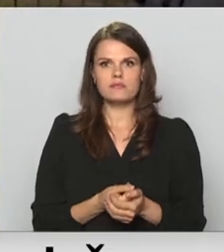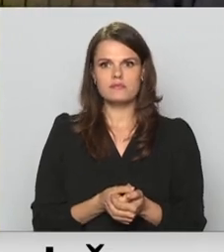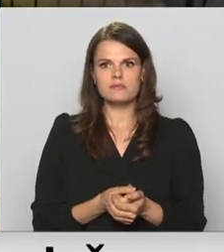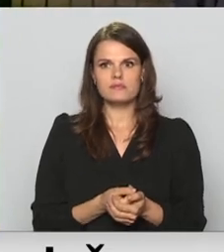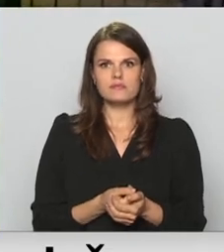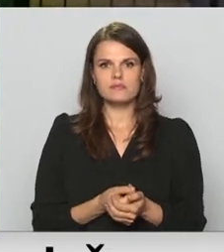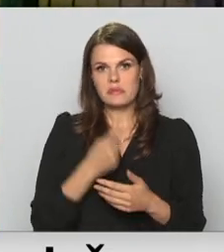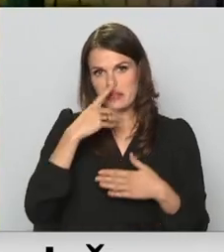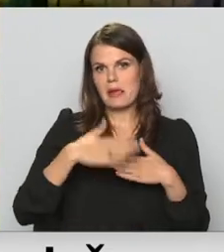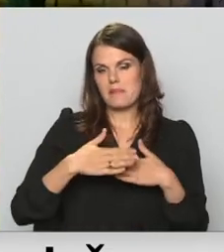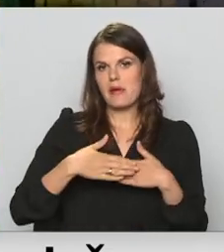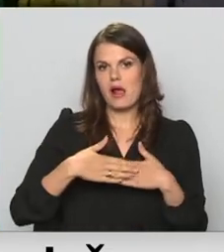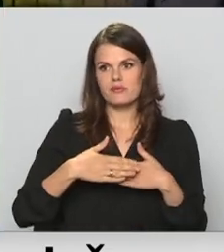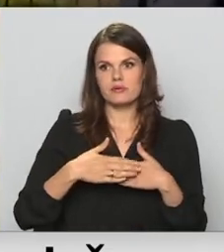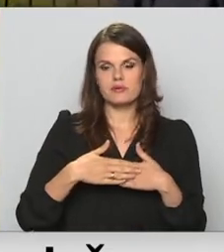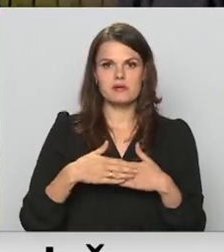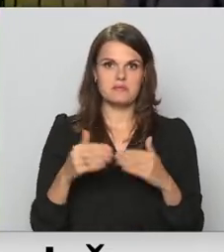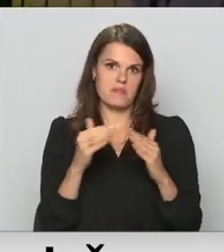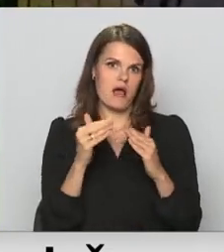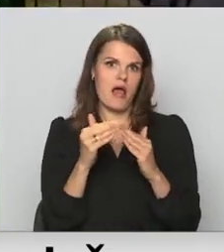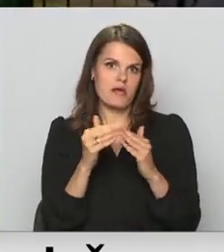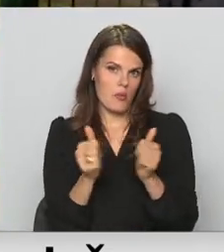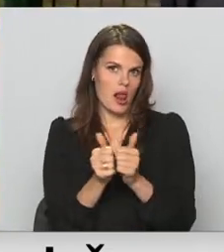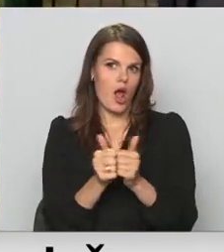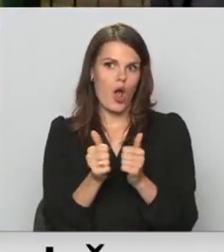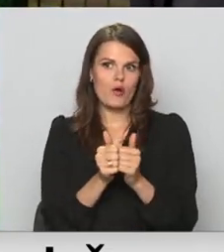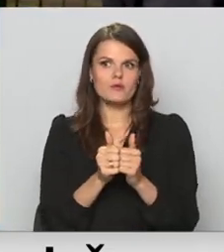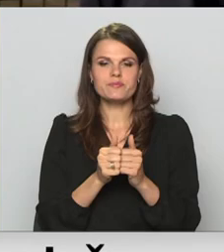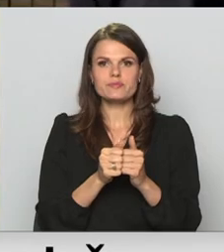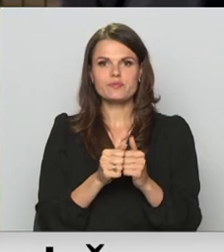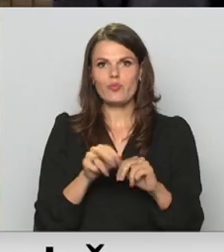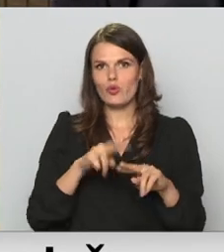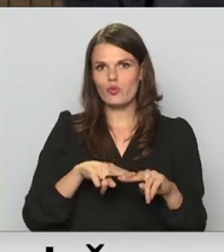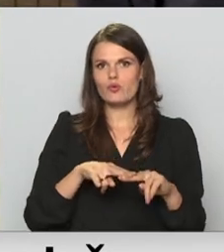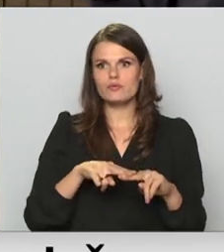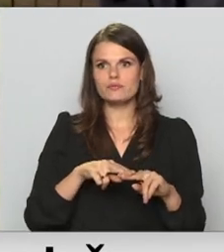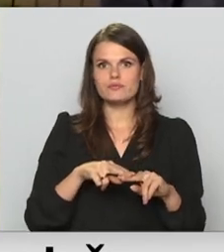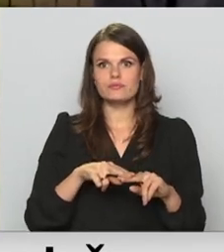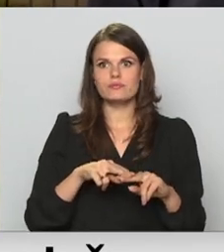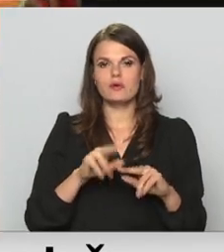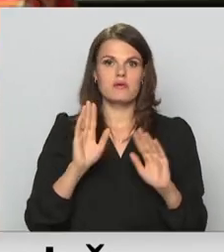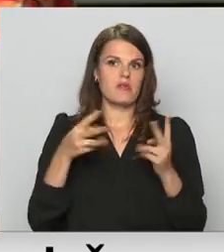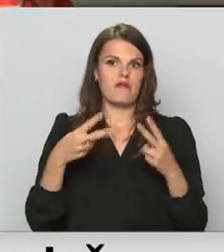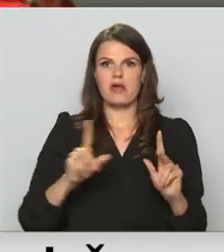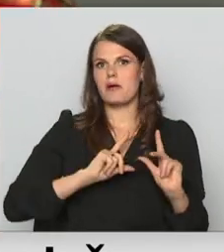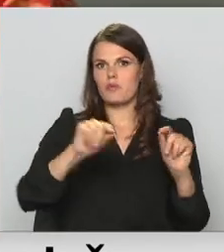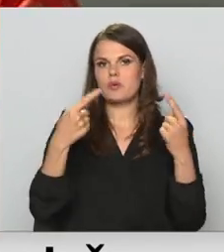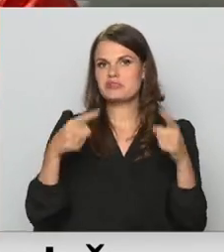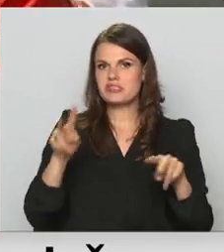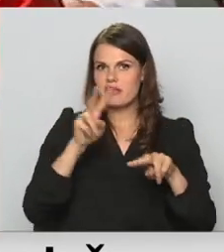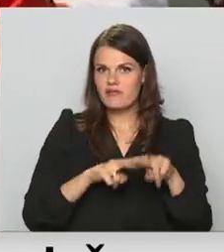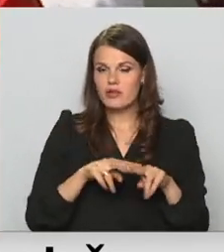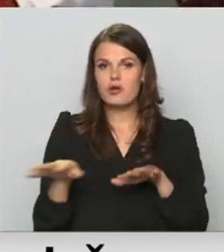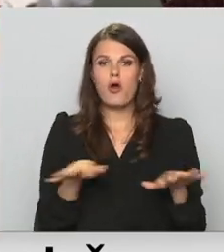Nu, tepatās pie mājām, un ka nevajag nekur izbraukti.